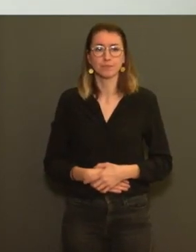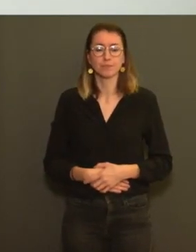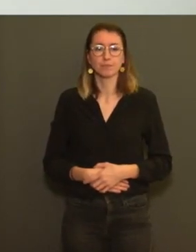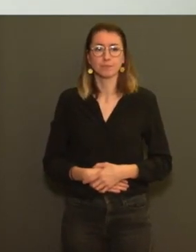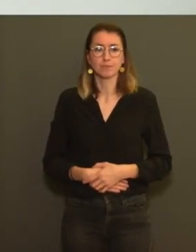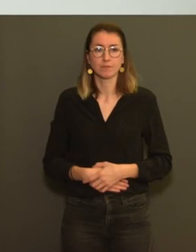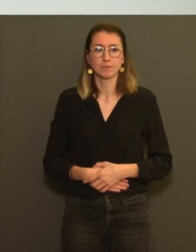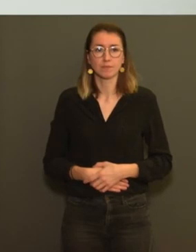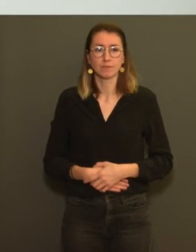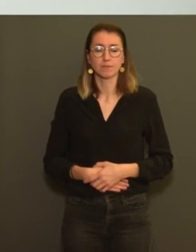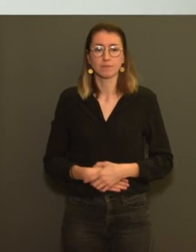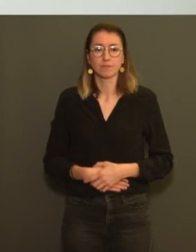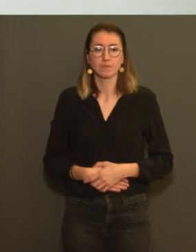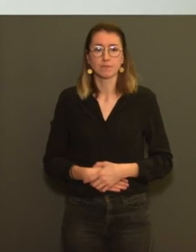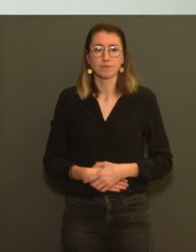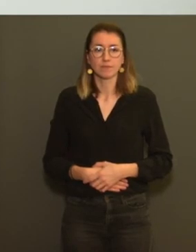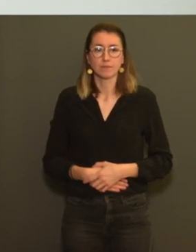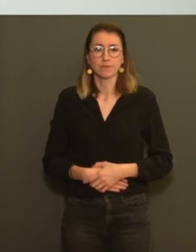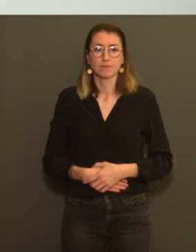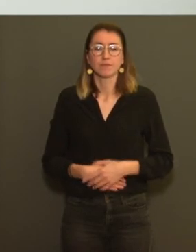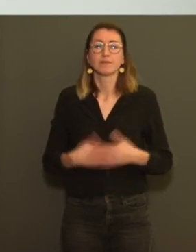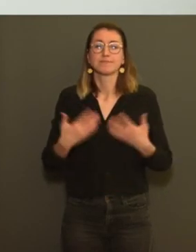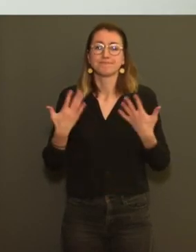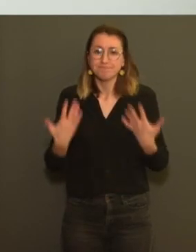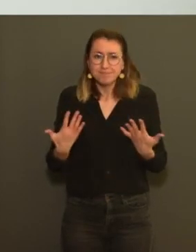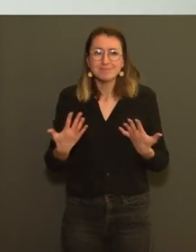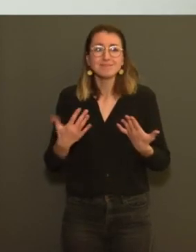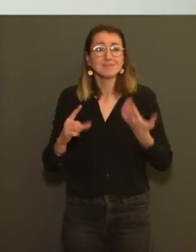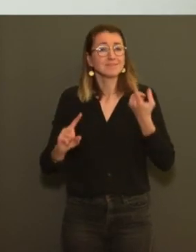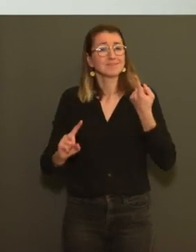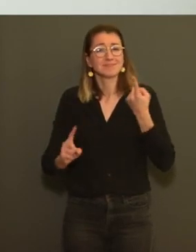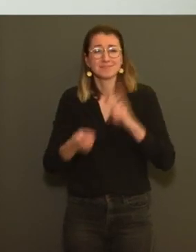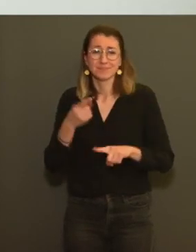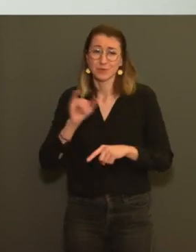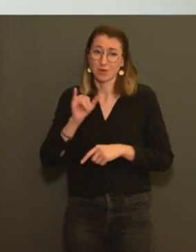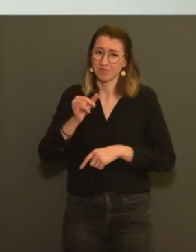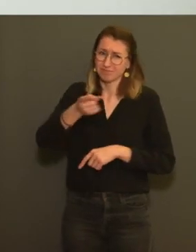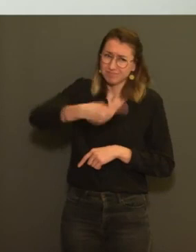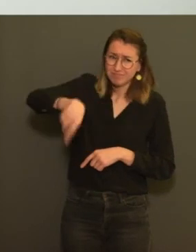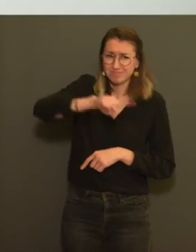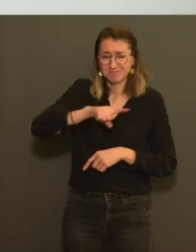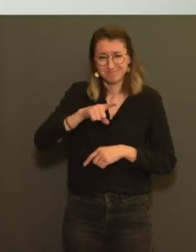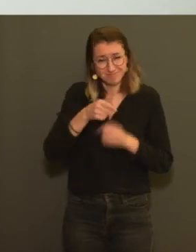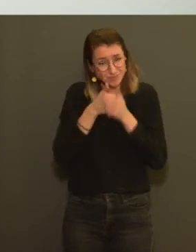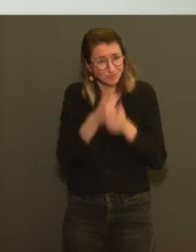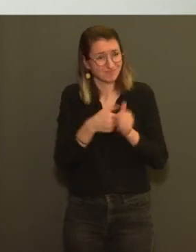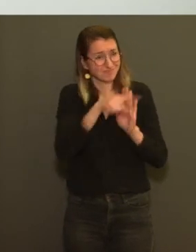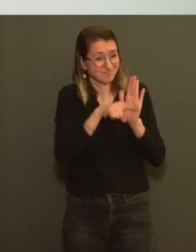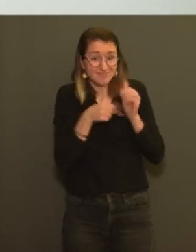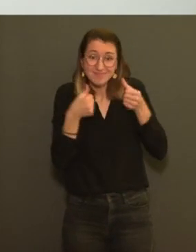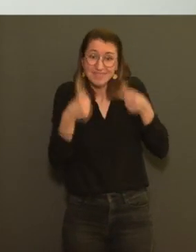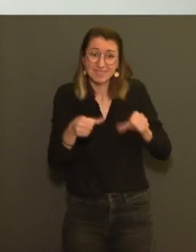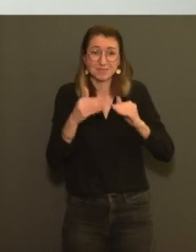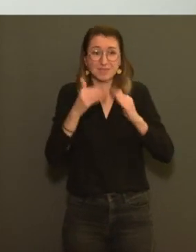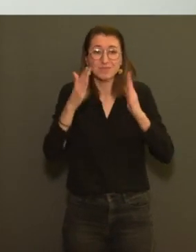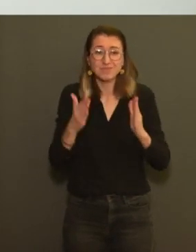Il faut absolument que donc on applique ceci, première chose, et deuxièmement, vous rappelez en l'occurrence que lorsque